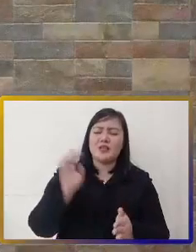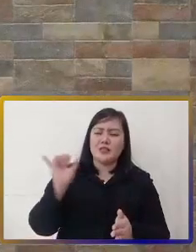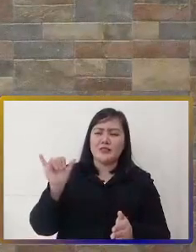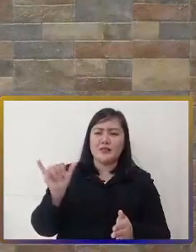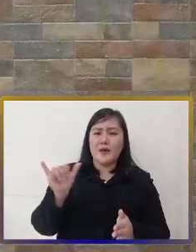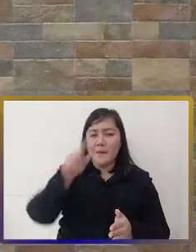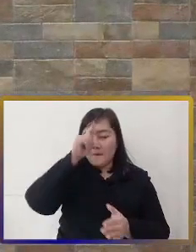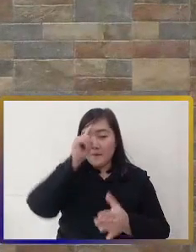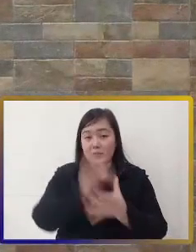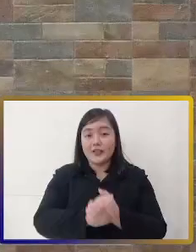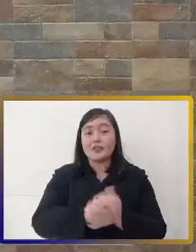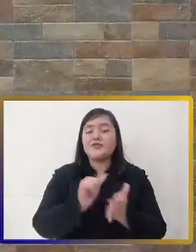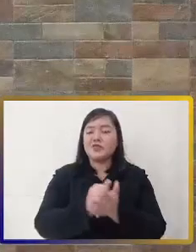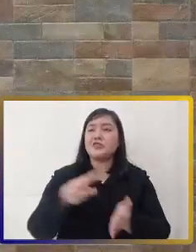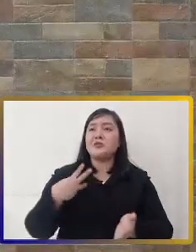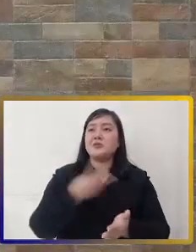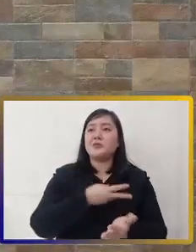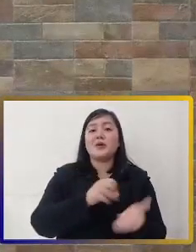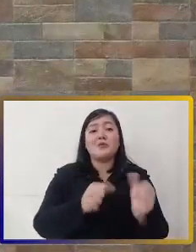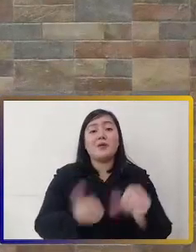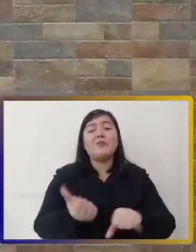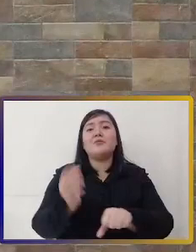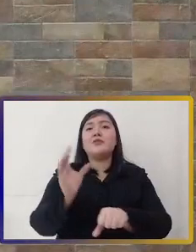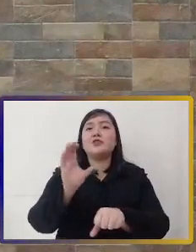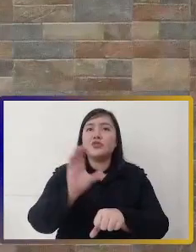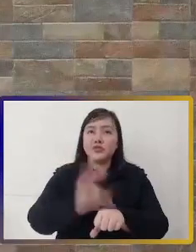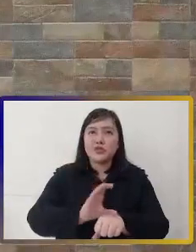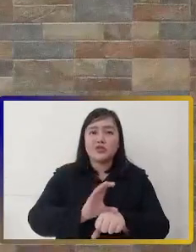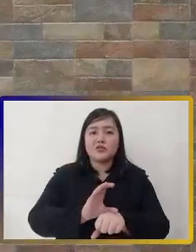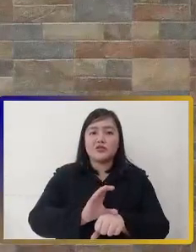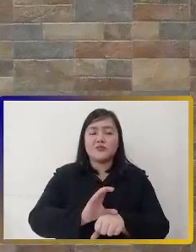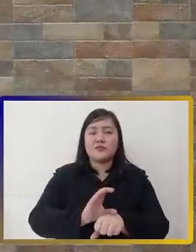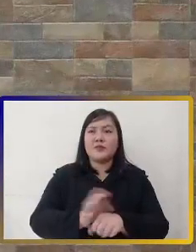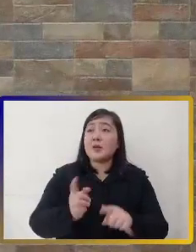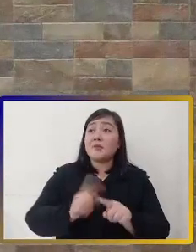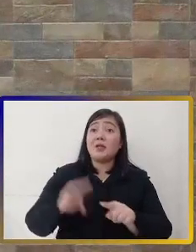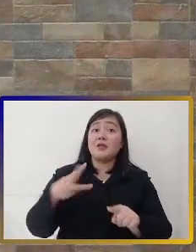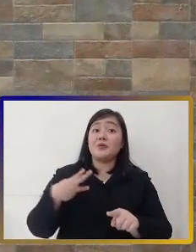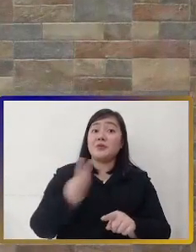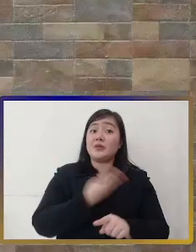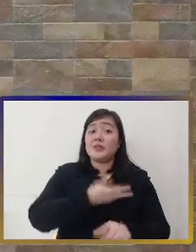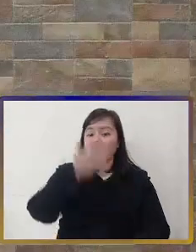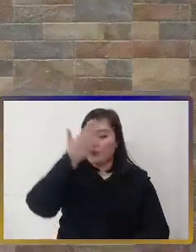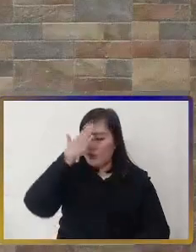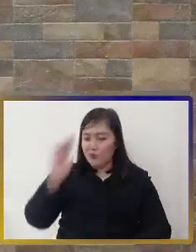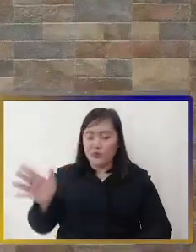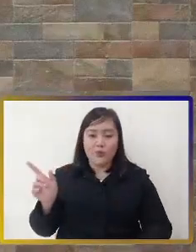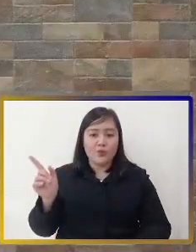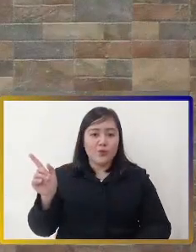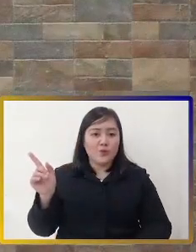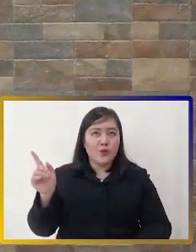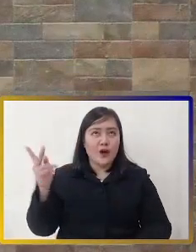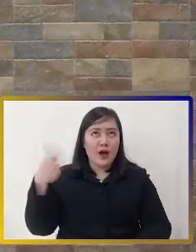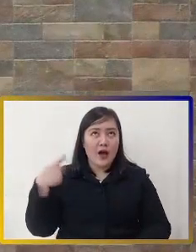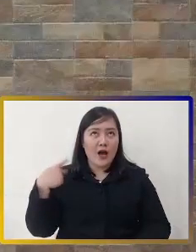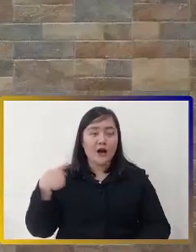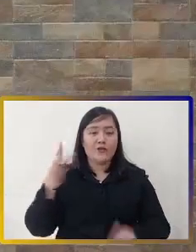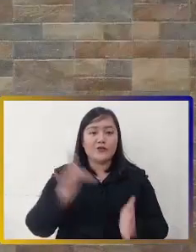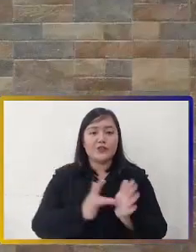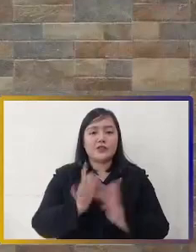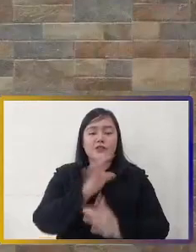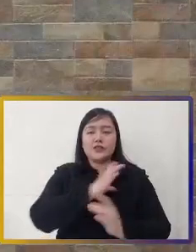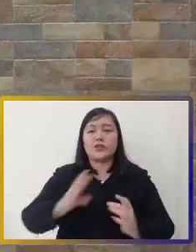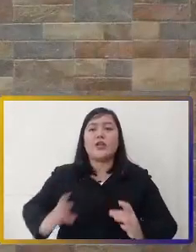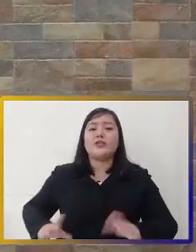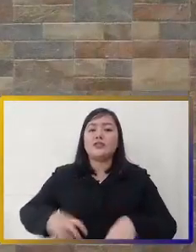alam na meron palang nilagay dito ang Diyos na dalawang historical test for you to search for the true church. You see?